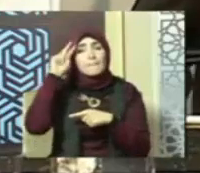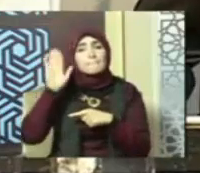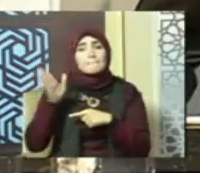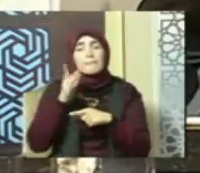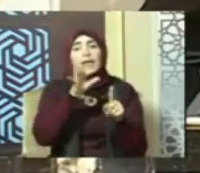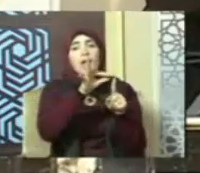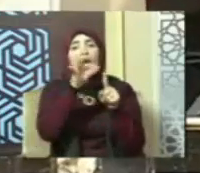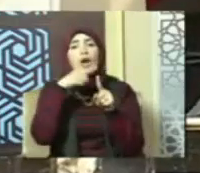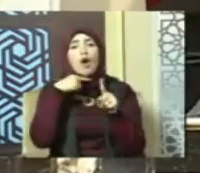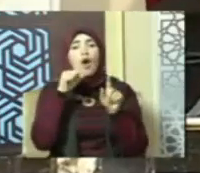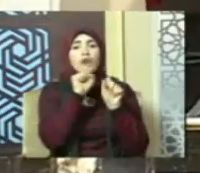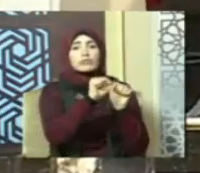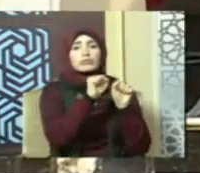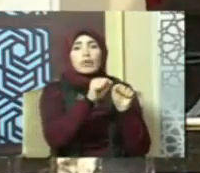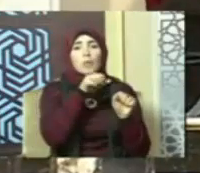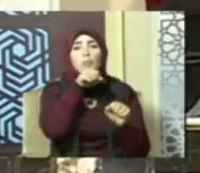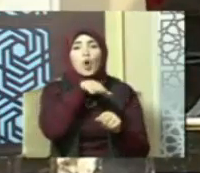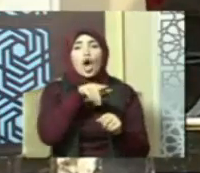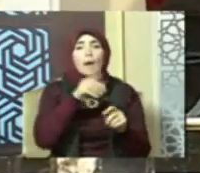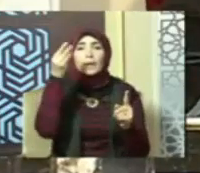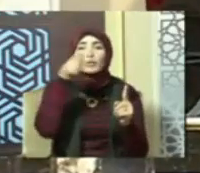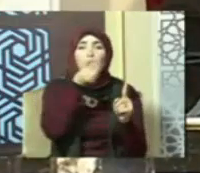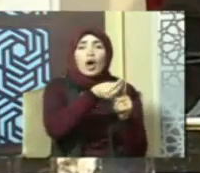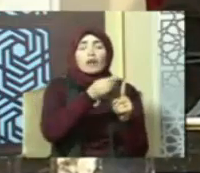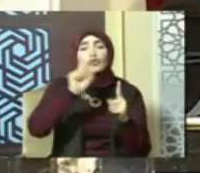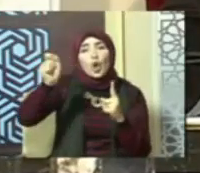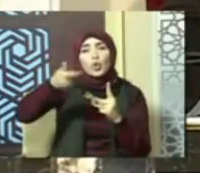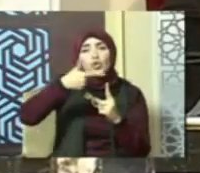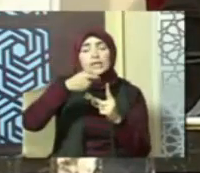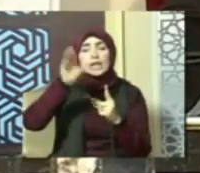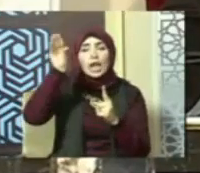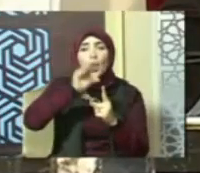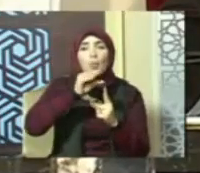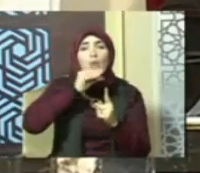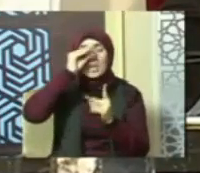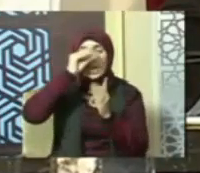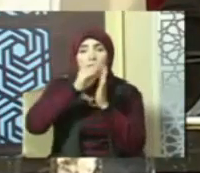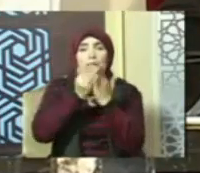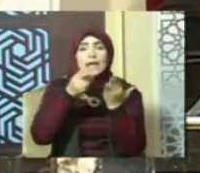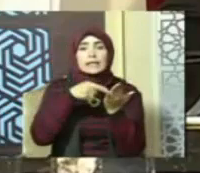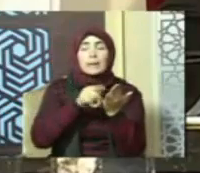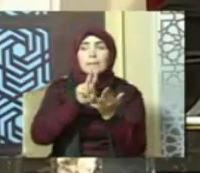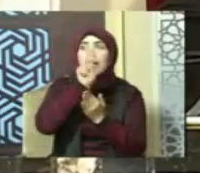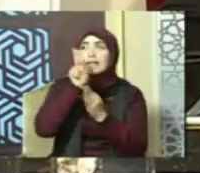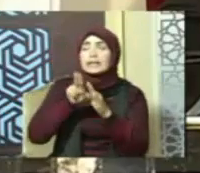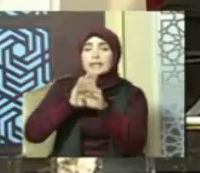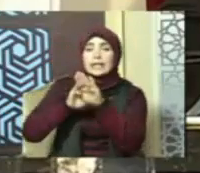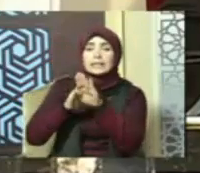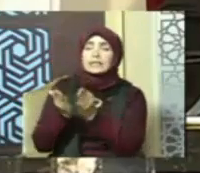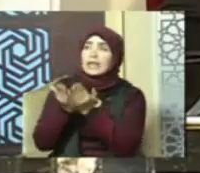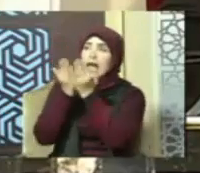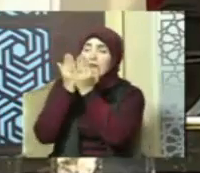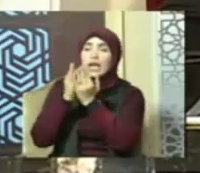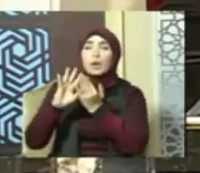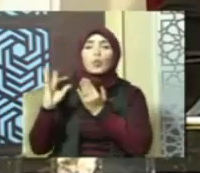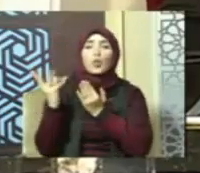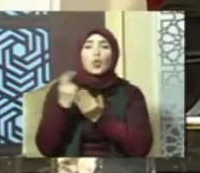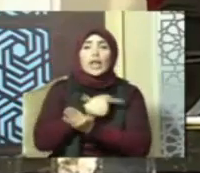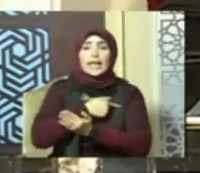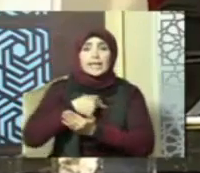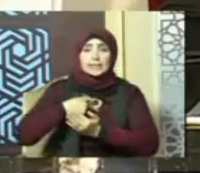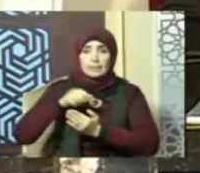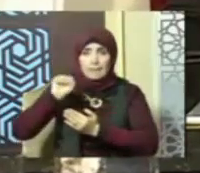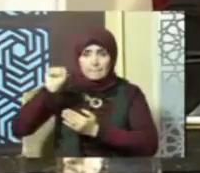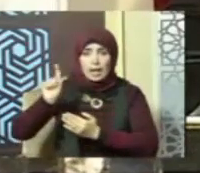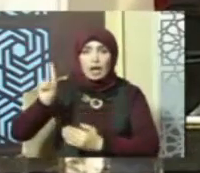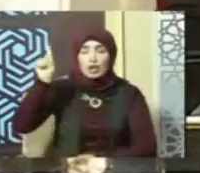واصطفاه وأعطاه الرسالة والكتابا، نسألك بكل اسم هو لك